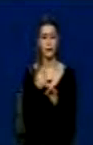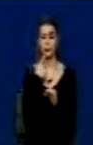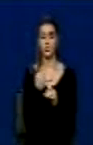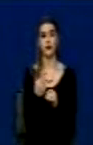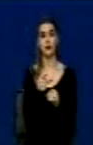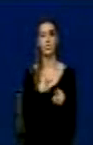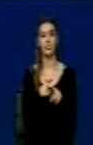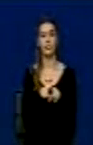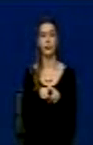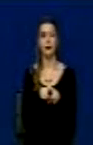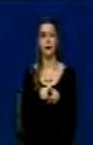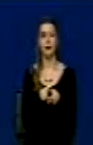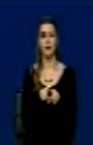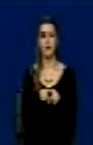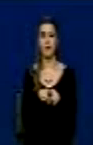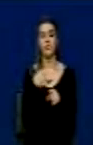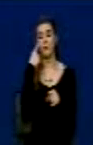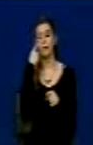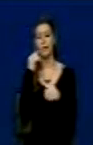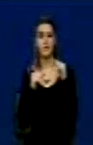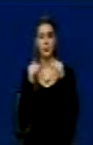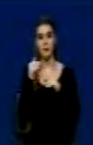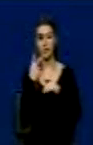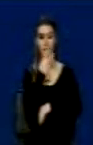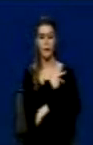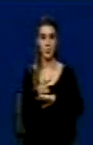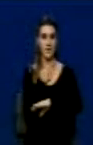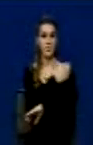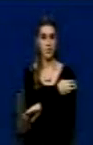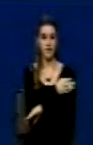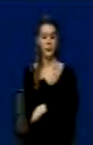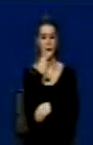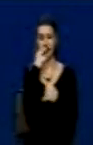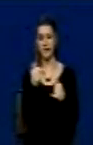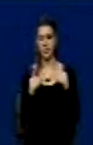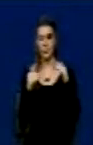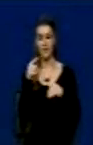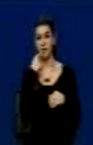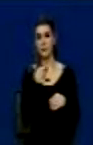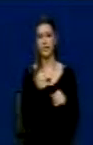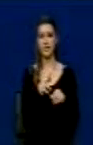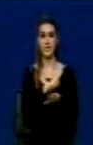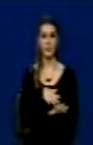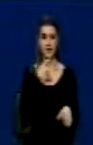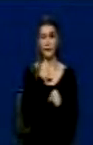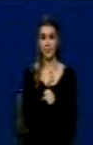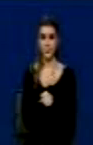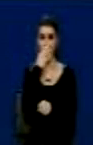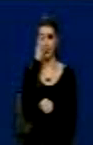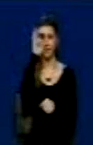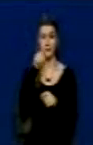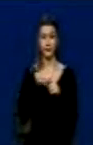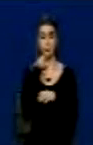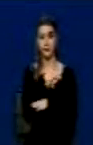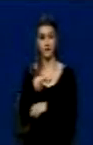themi, po ta krahasojmë para 2 viteve, nuk mund të themi që kuvendi qëndron më mirë në mbikëqyrjen